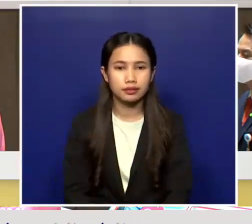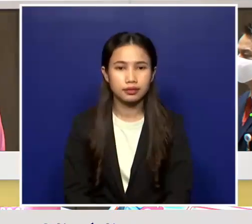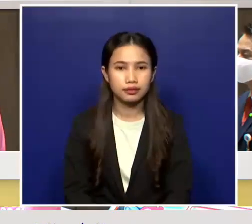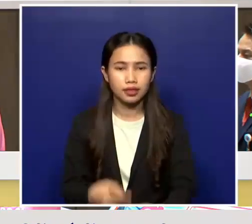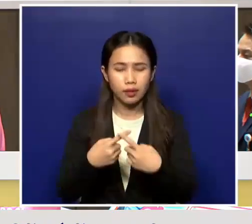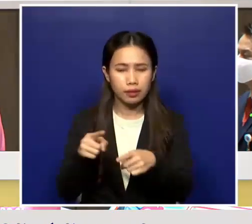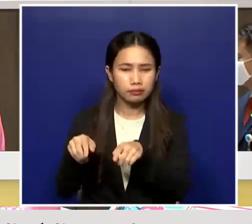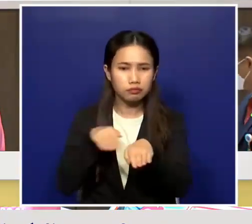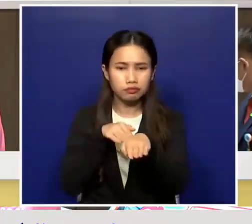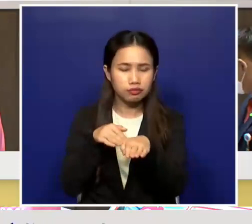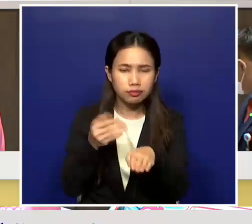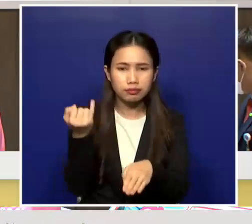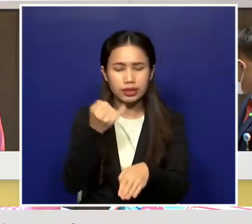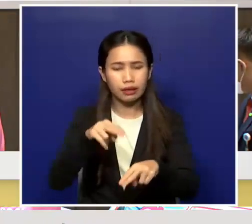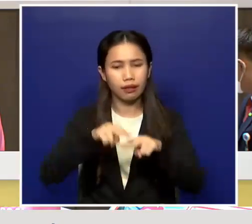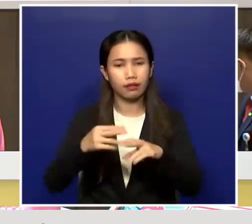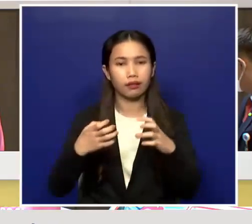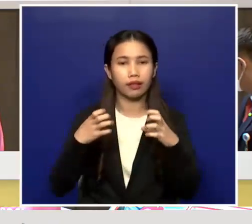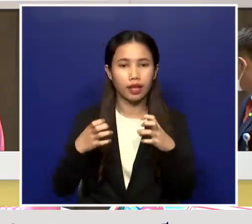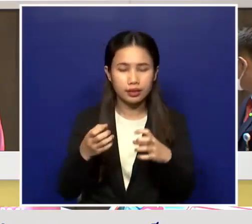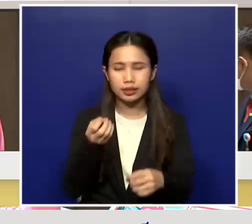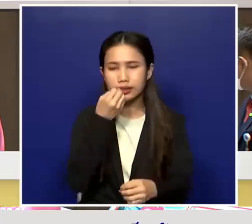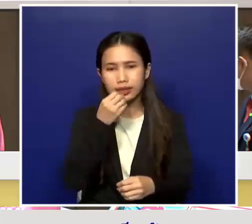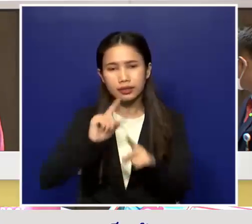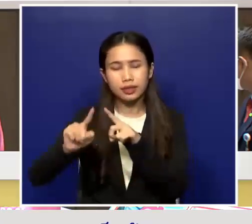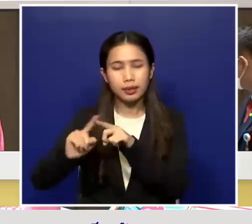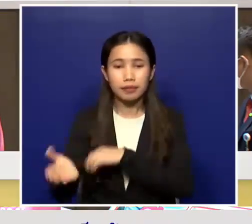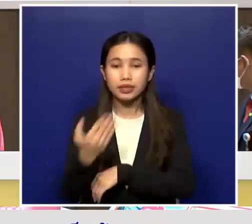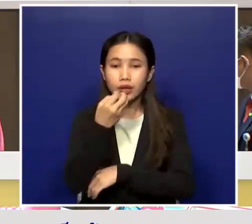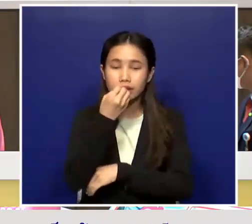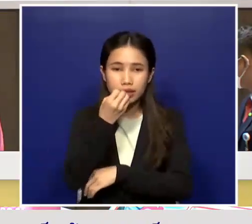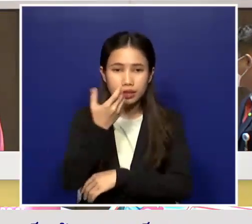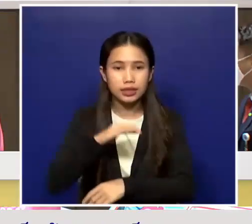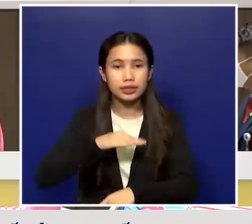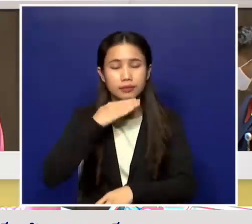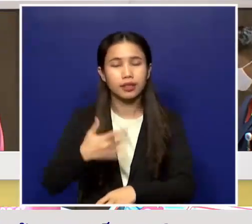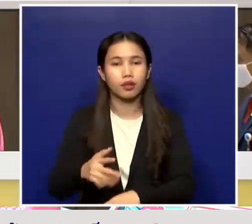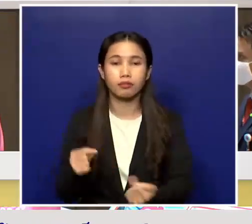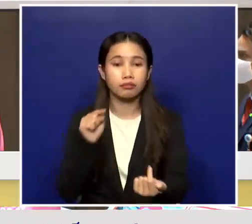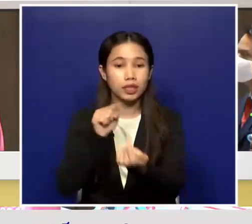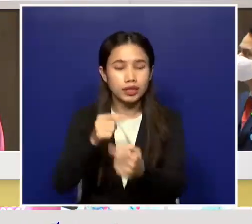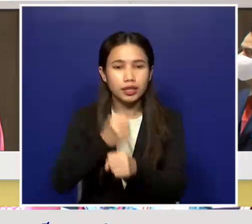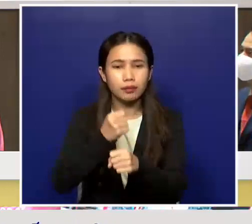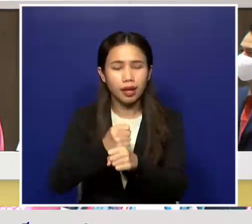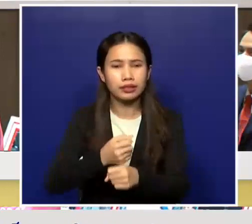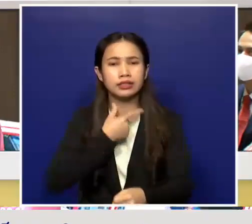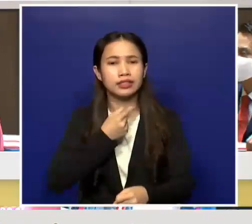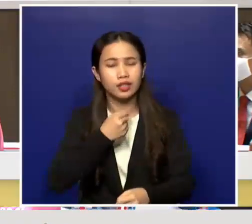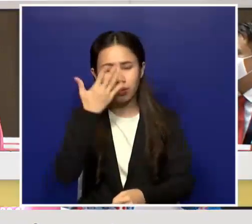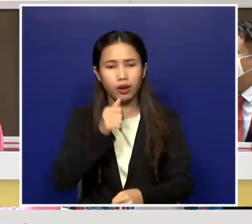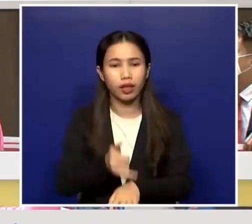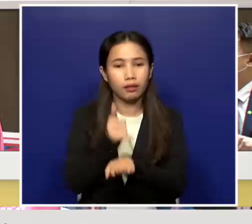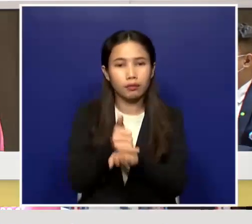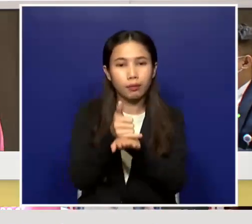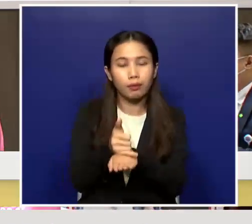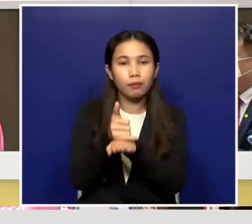ก็ไม่ดีนั่งก็แข็งเลยกินข้าวเสร็จเมื่อเช้านี้พอไปถึงที่ทำงานหิวเลยเพราะมันกระแทกตลอดทางนี่เขาเรียก